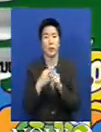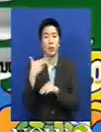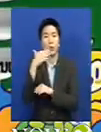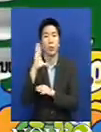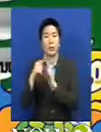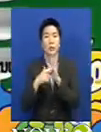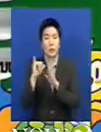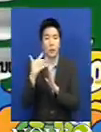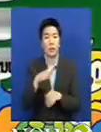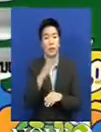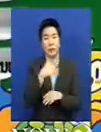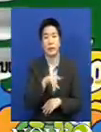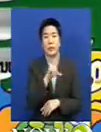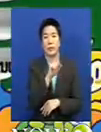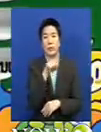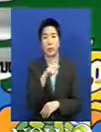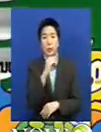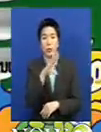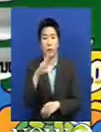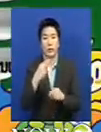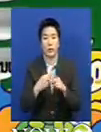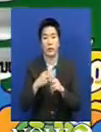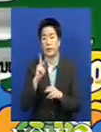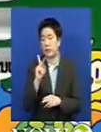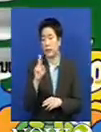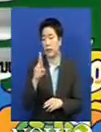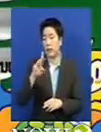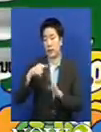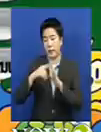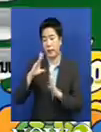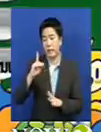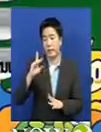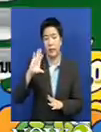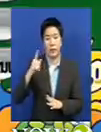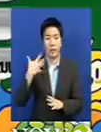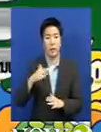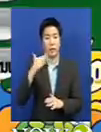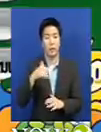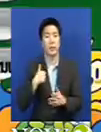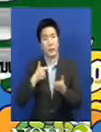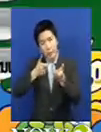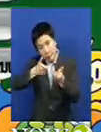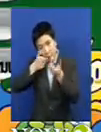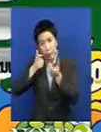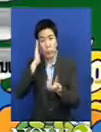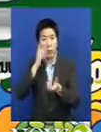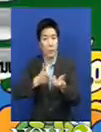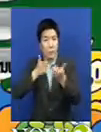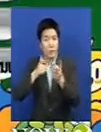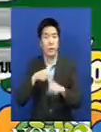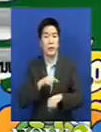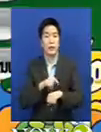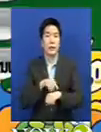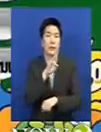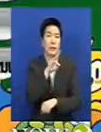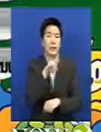วย20:05 นเป็นเกรเดตอภิบาลรัฐนะครับจากนั้นเป็นการแข่งขันยิงปืนชายนะครับเวลา